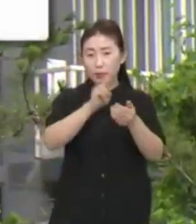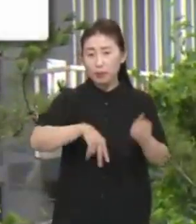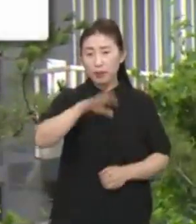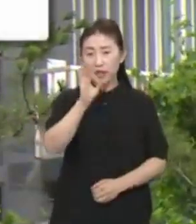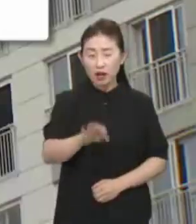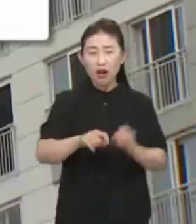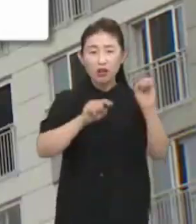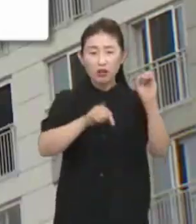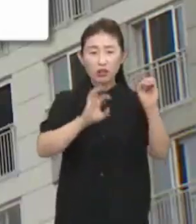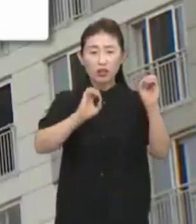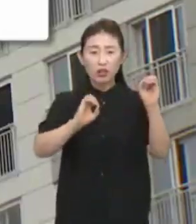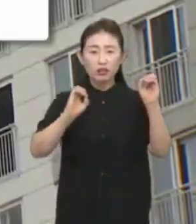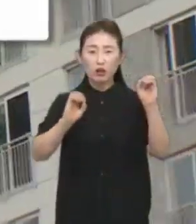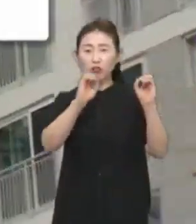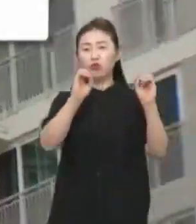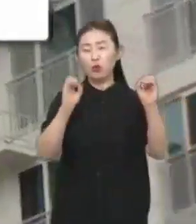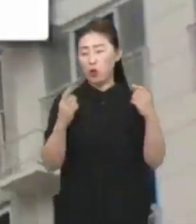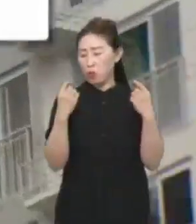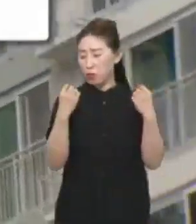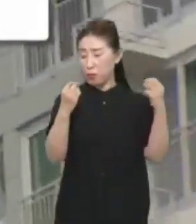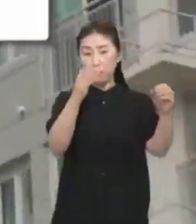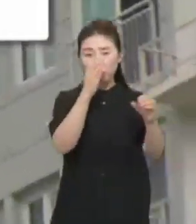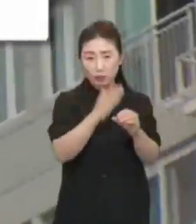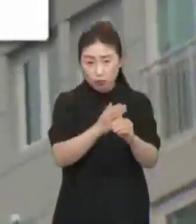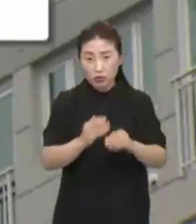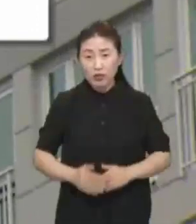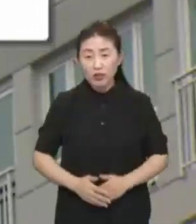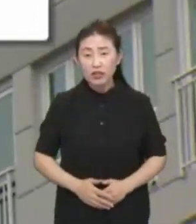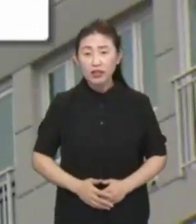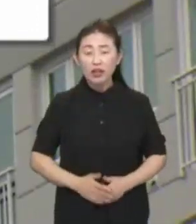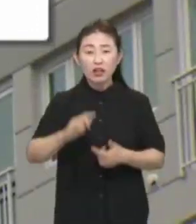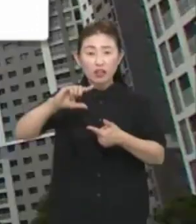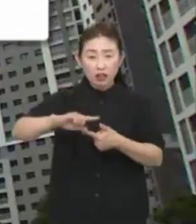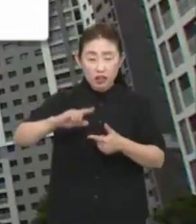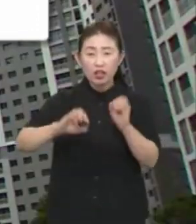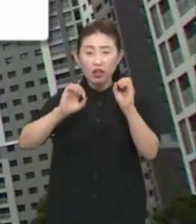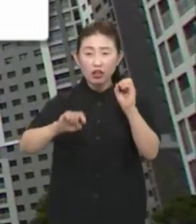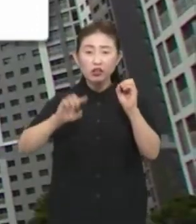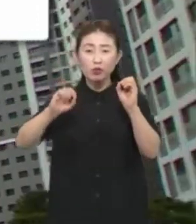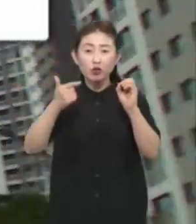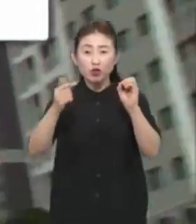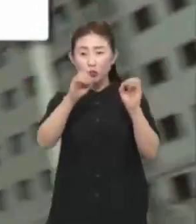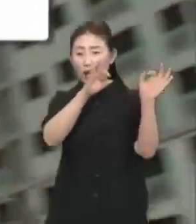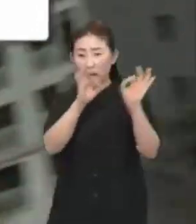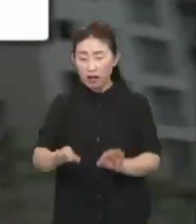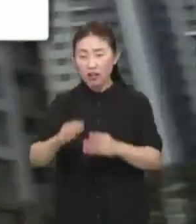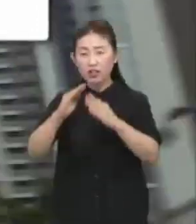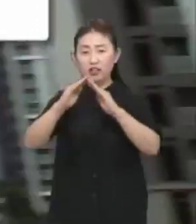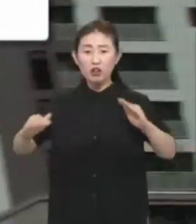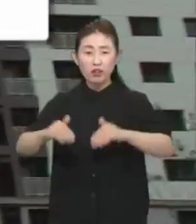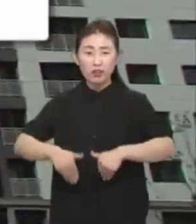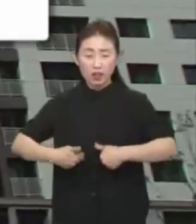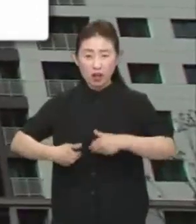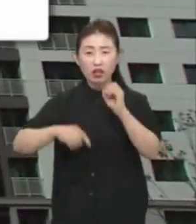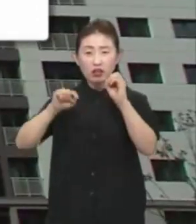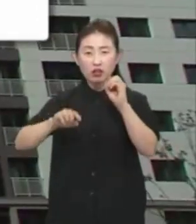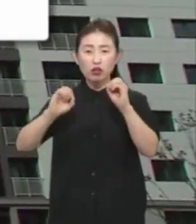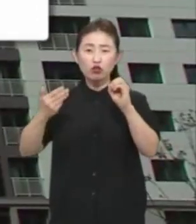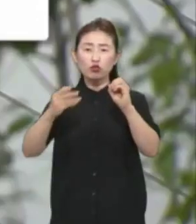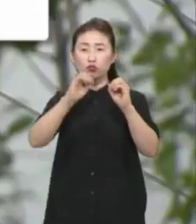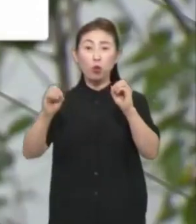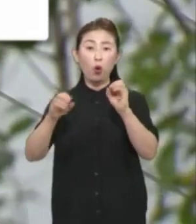매매가도 0.00%로 보합세를 유지했고 경남 0.06% 하락, 전남